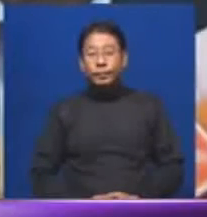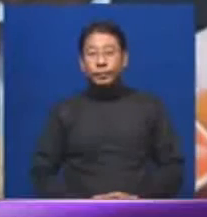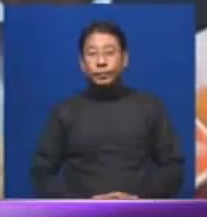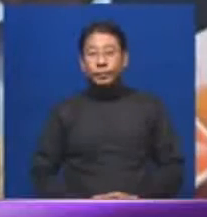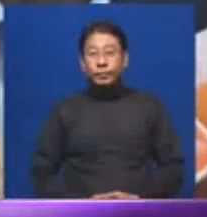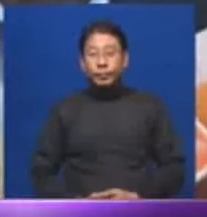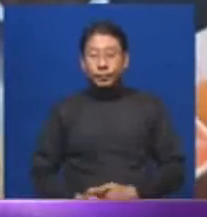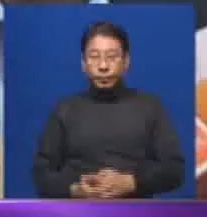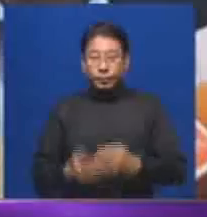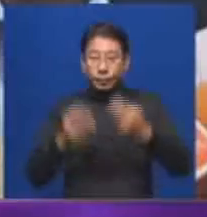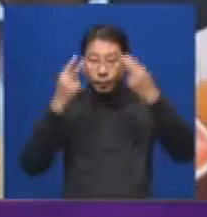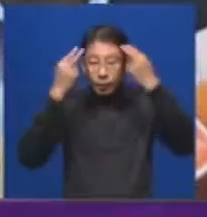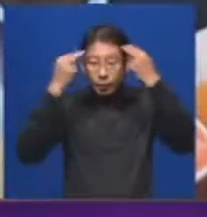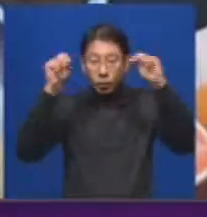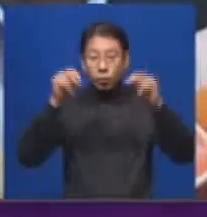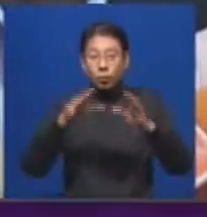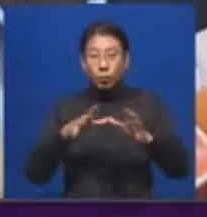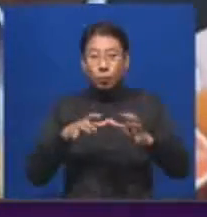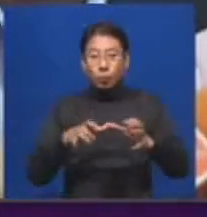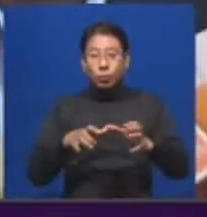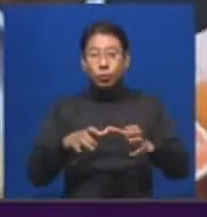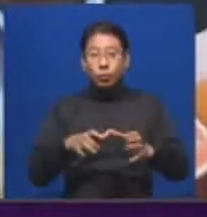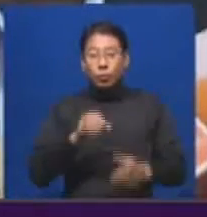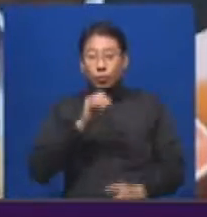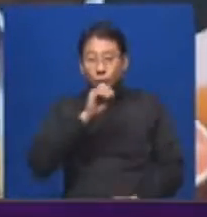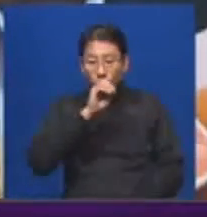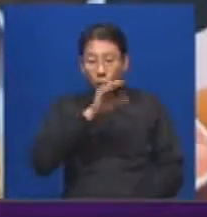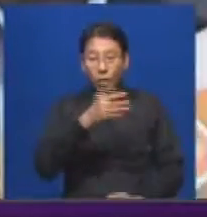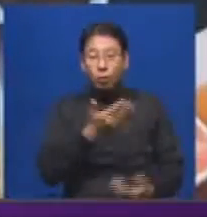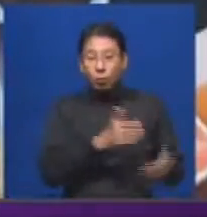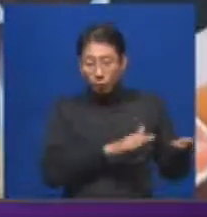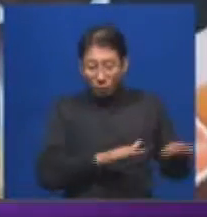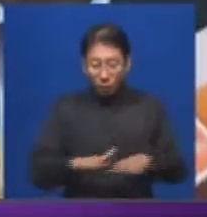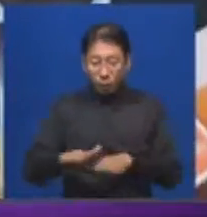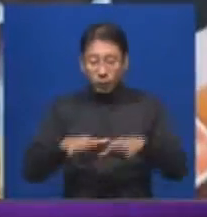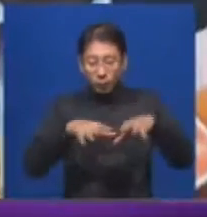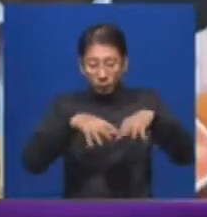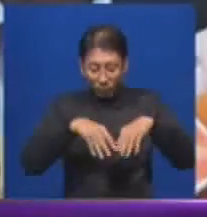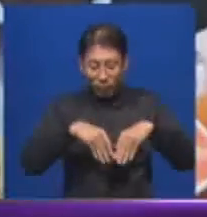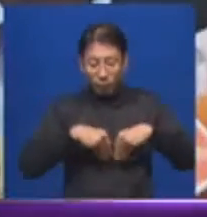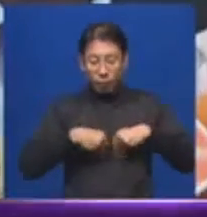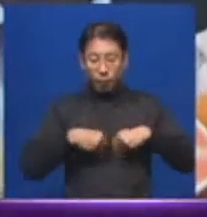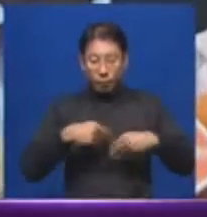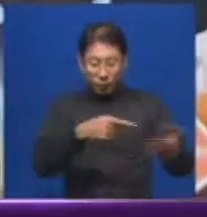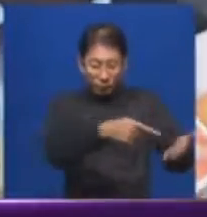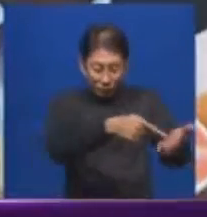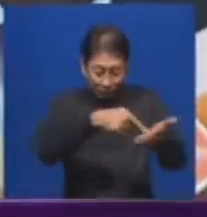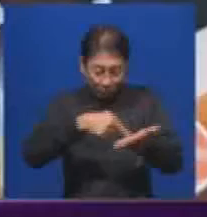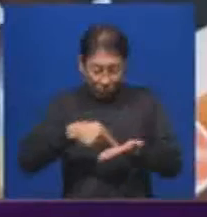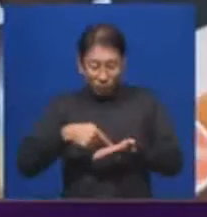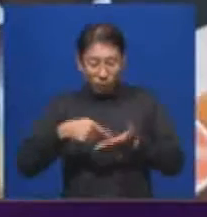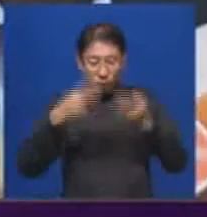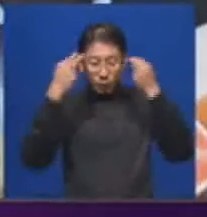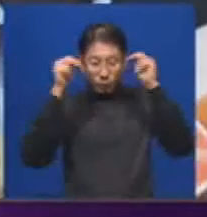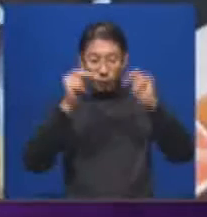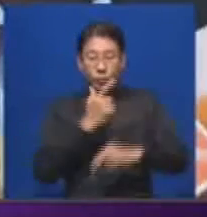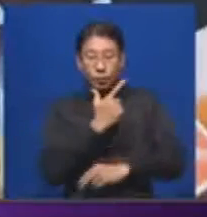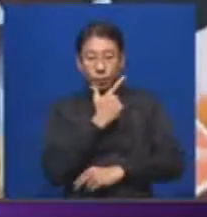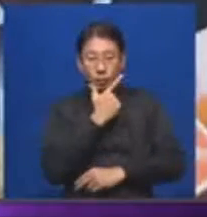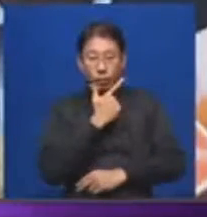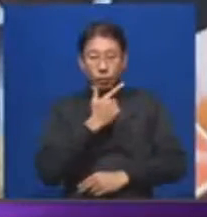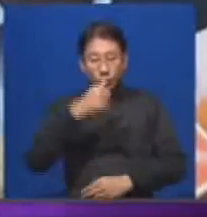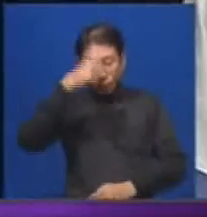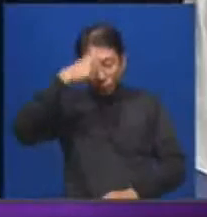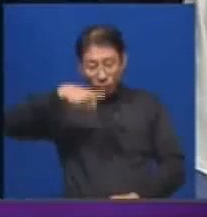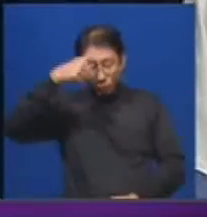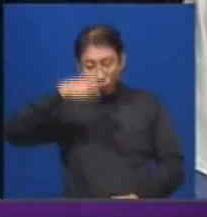ทางด้านนางสาวยิ่งลักษณ์ชินวัตรนายกรัฐมนตรีนะคะก็บอกว่าพร้อมรับฟังข้อเสนอของนายอภิสิทธิ์ที่จะมีการเปิดเผยในอีก2วันข้างหน้